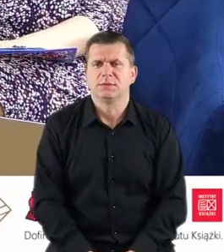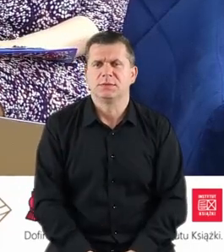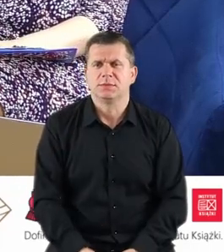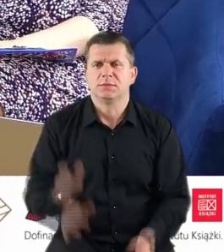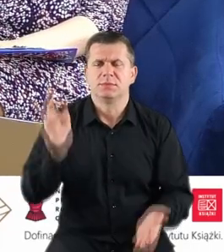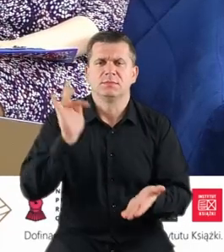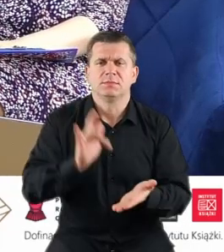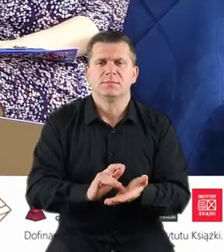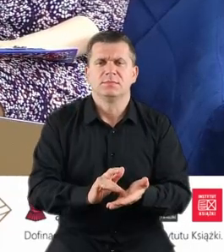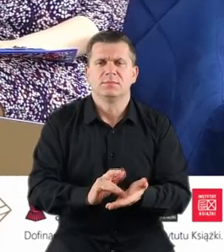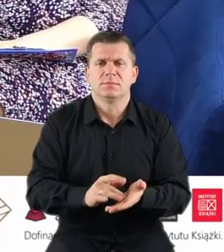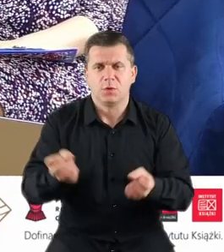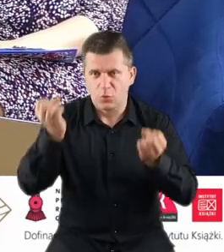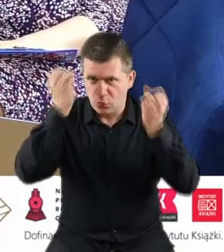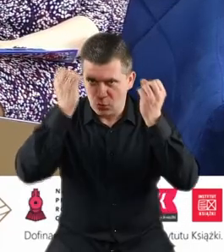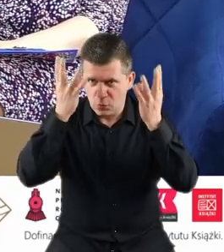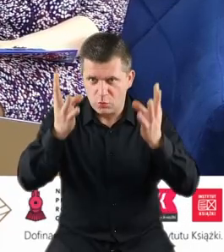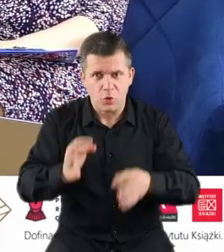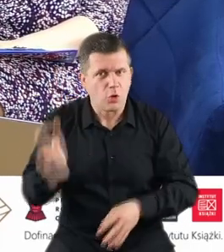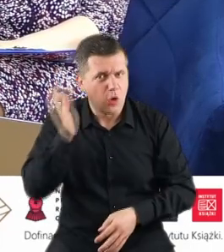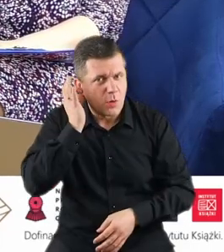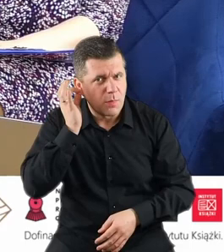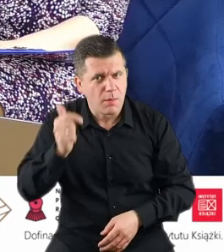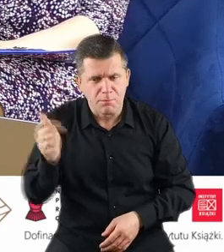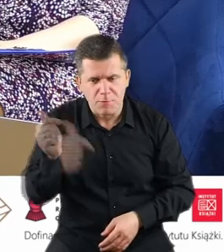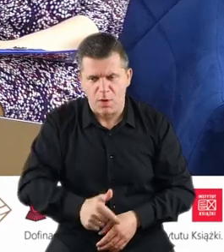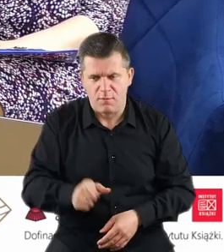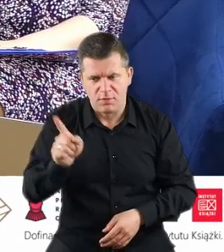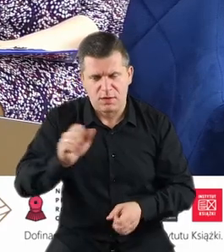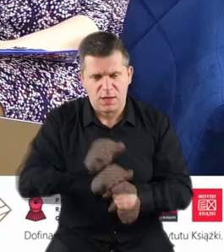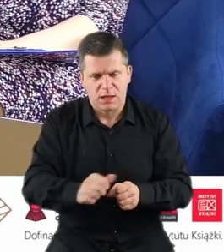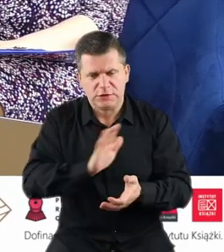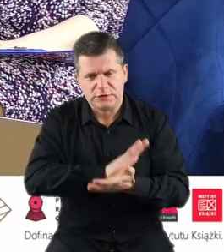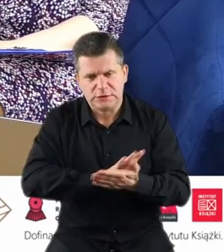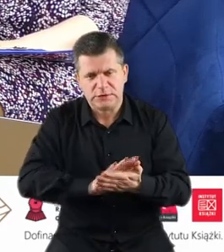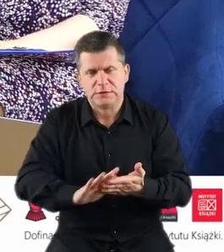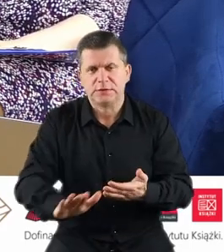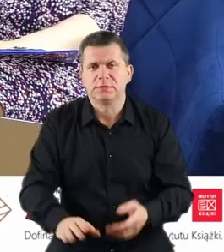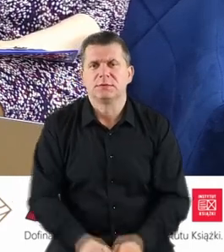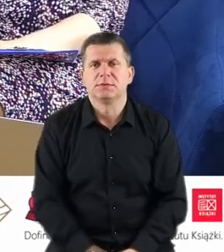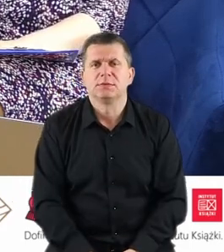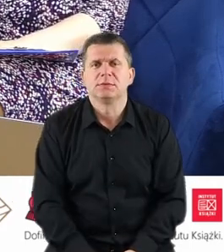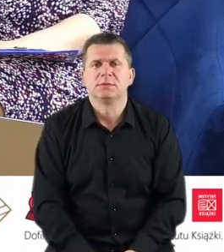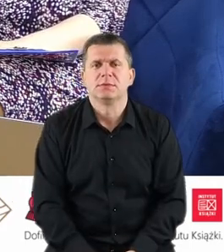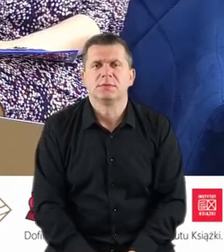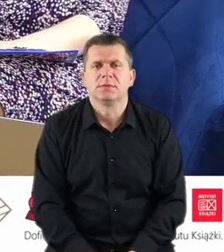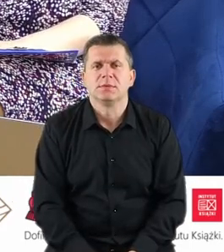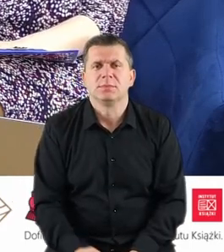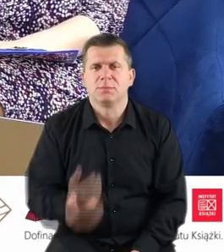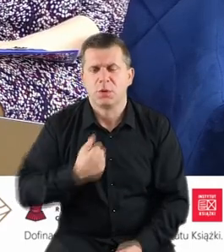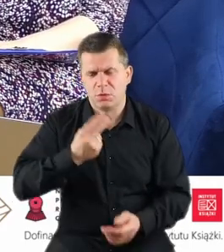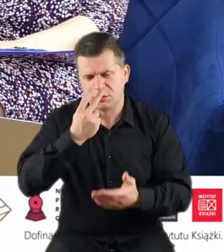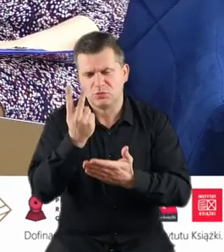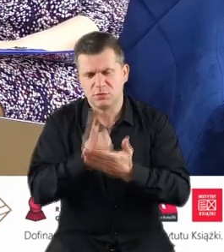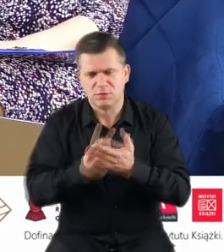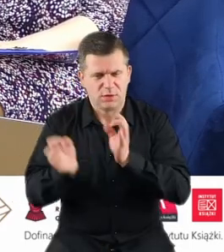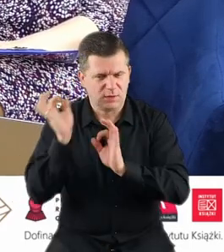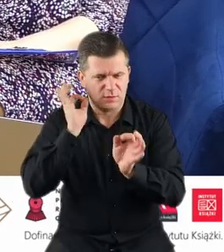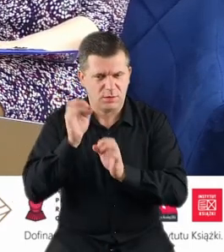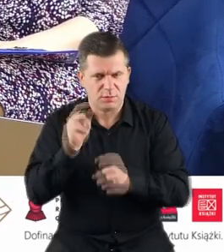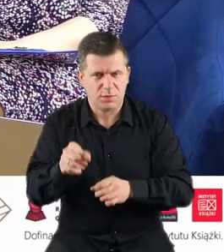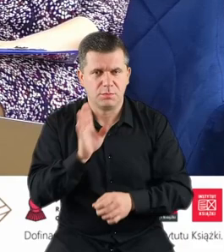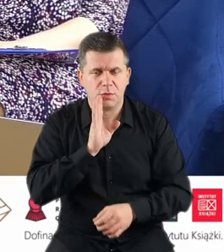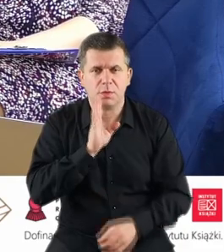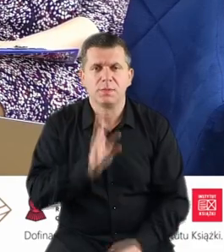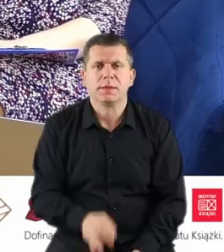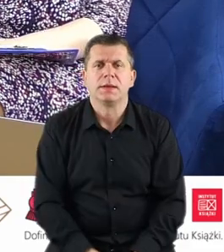w kraj o takiej kulturze właśnie, że kobieta powinna być czysta i zamknięta To mógł do. być Afganistan, bo ja pamiętam, że czytałem reportaż o takim